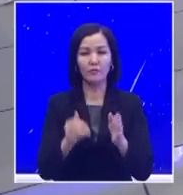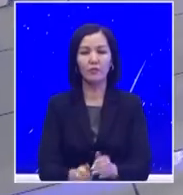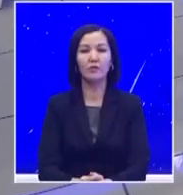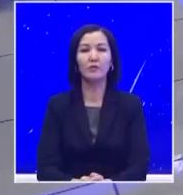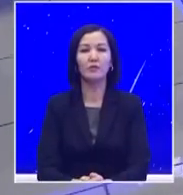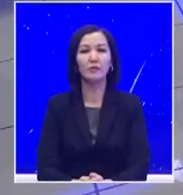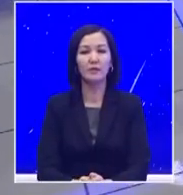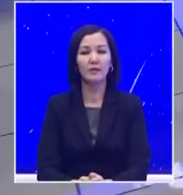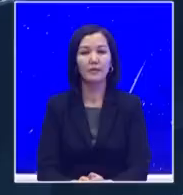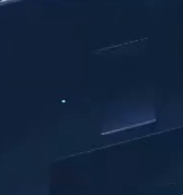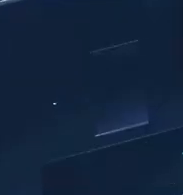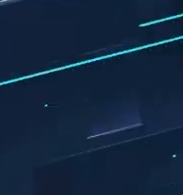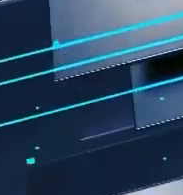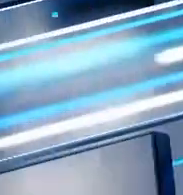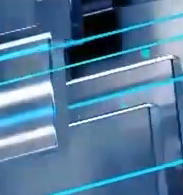аңдатпа.